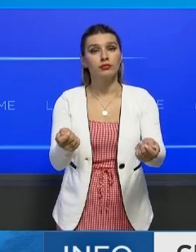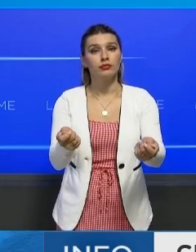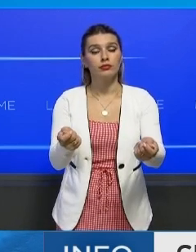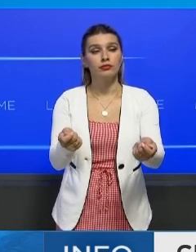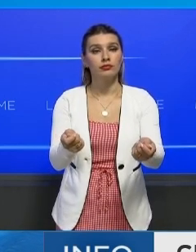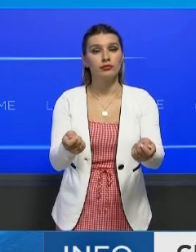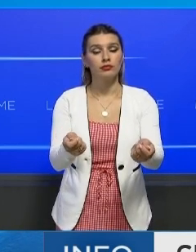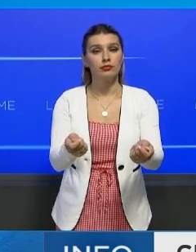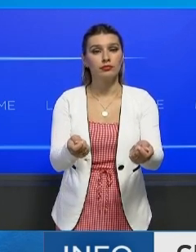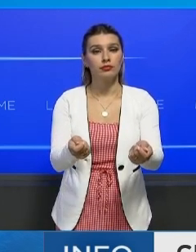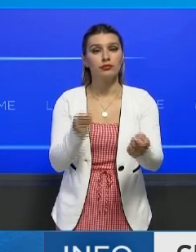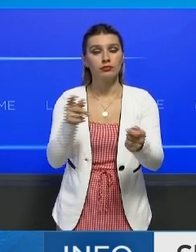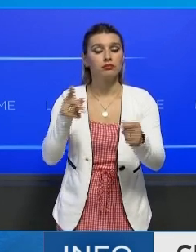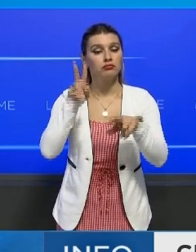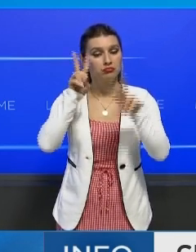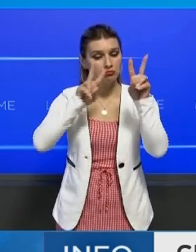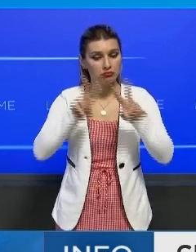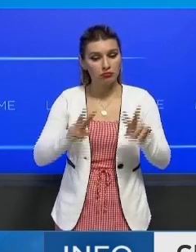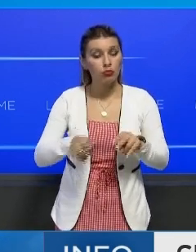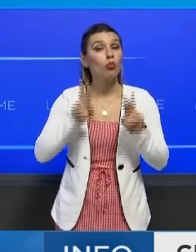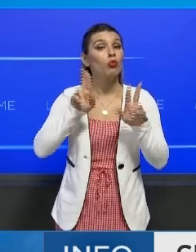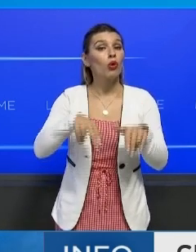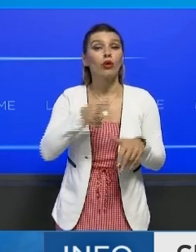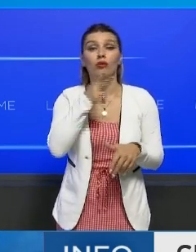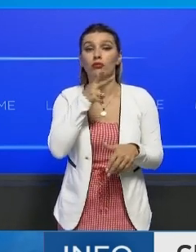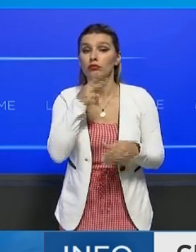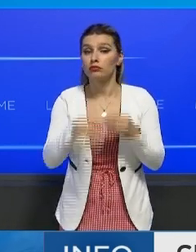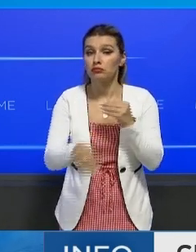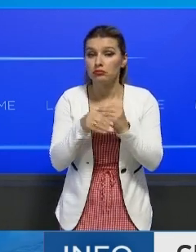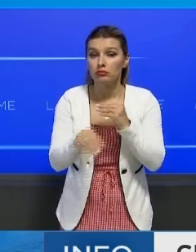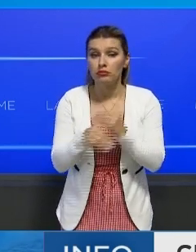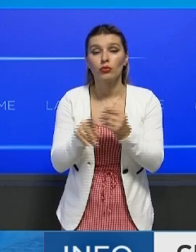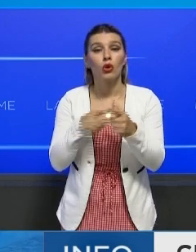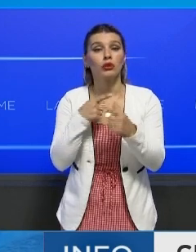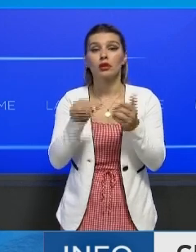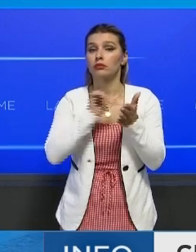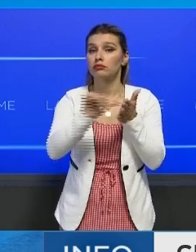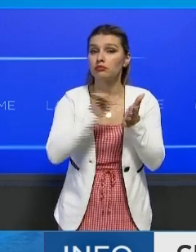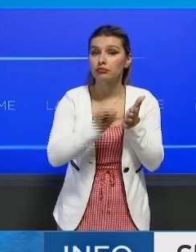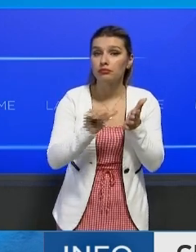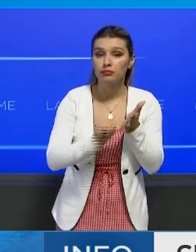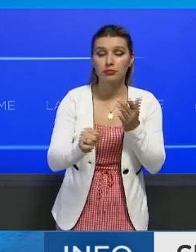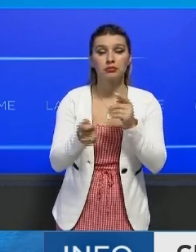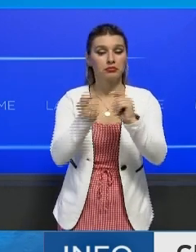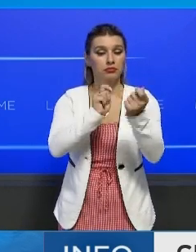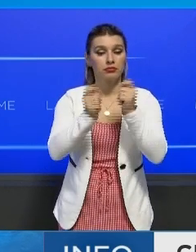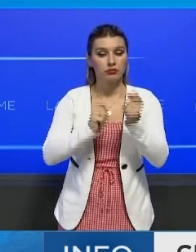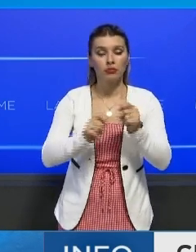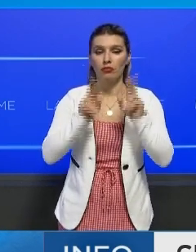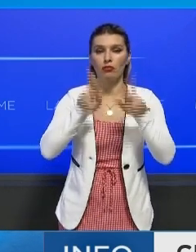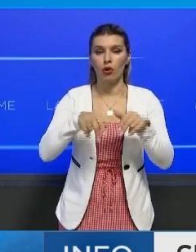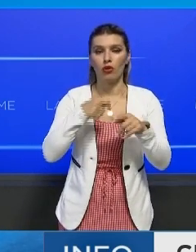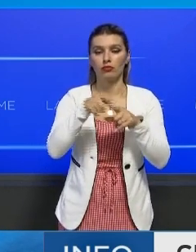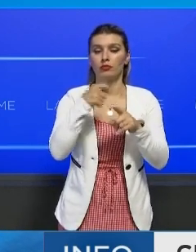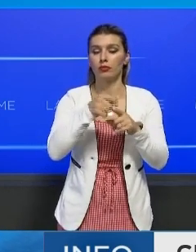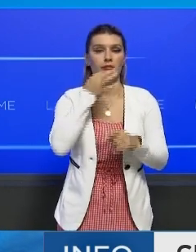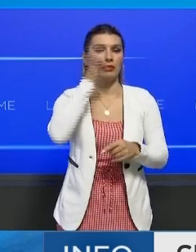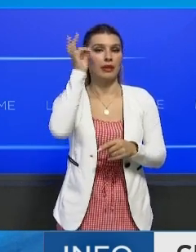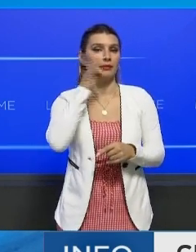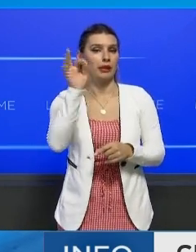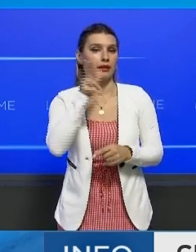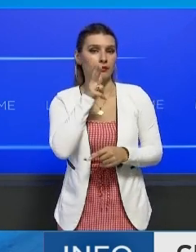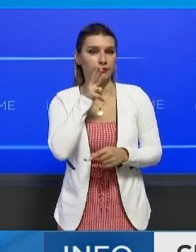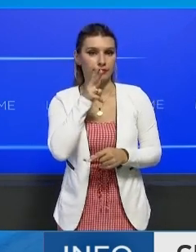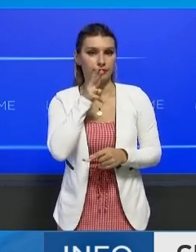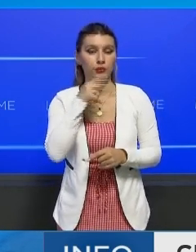me ndoshta me shtu diçka, ndoshta me hek diçka, po sigurisht do ta keni shansen që ta bëjmë edhe më të mirë, ta bëjmë ligjin më të